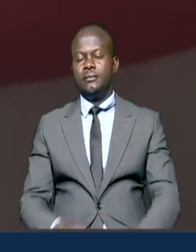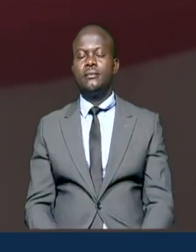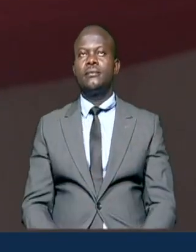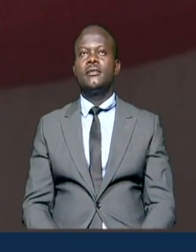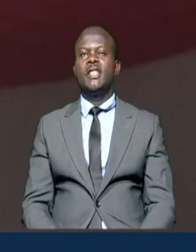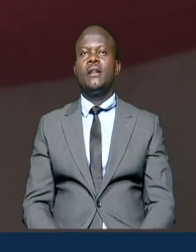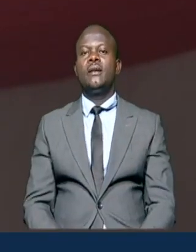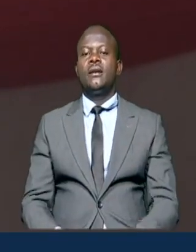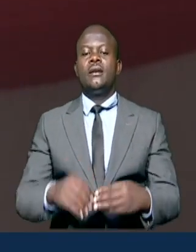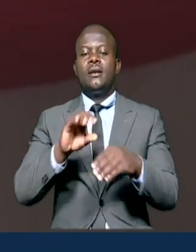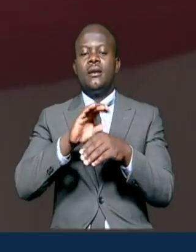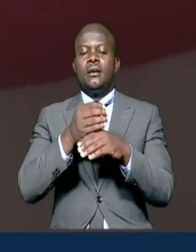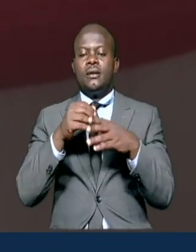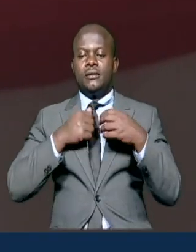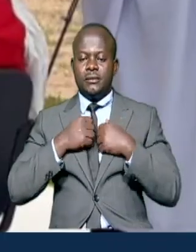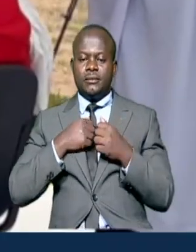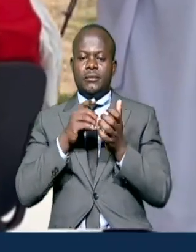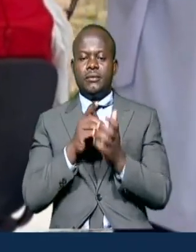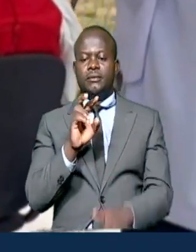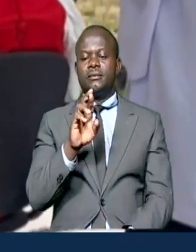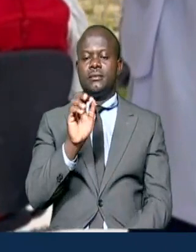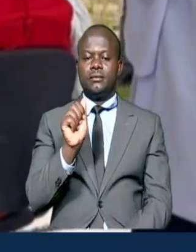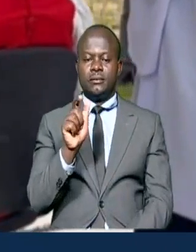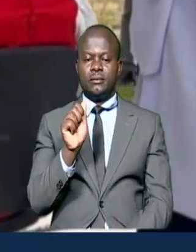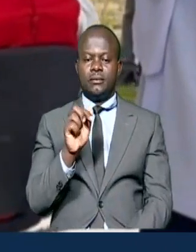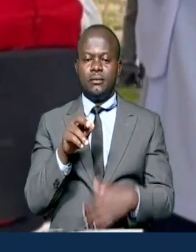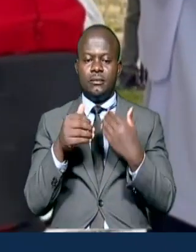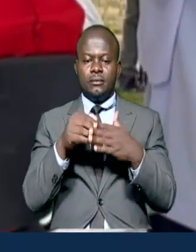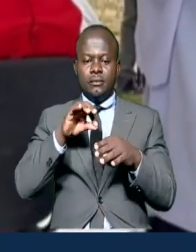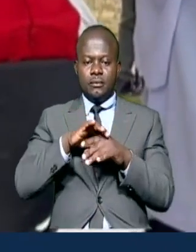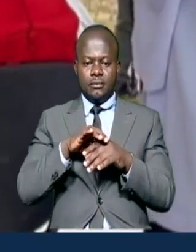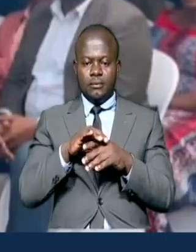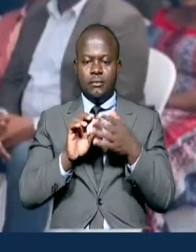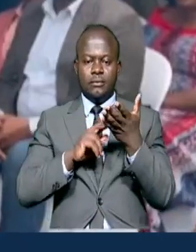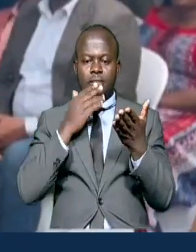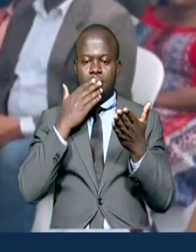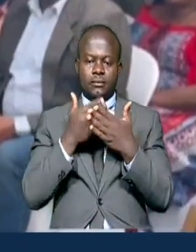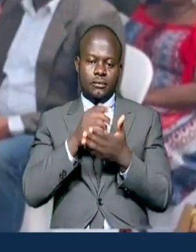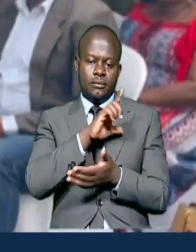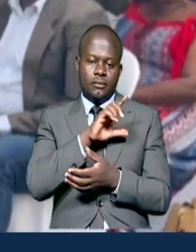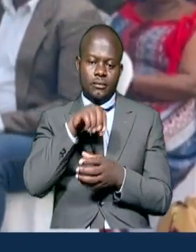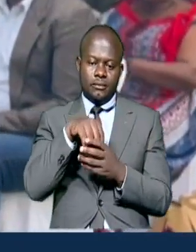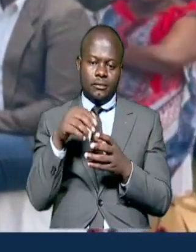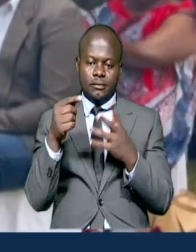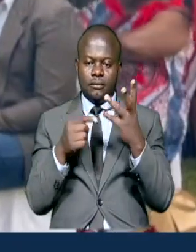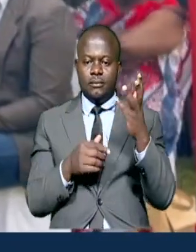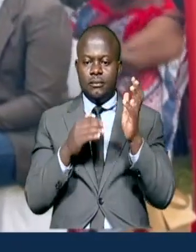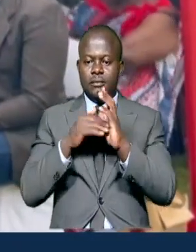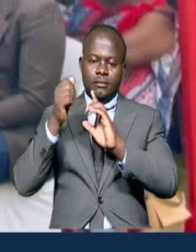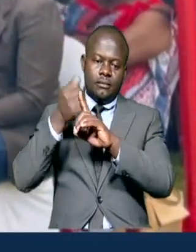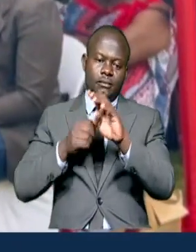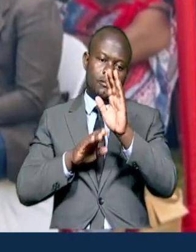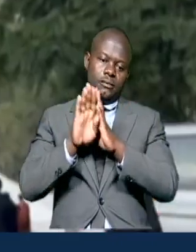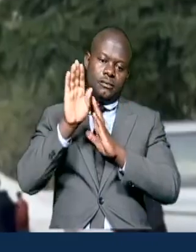w'itorero Anglikani ry'u Rwanda Dr. Laurent Mbanda asaba umushumba mushya watowe kubyaza umusaruro amahirwe ari muri iyi diyoseze no guharanira